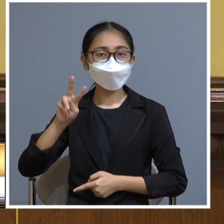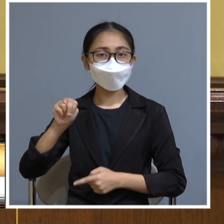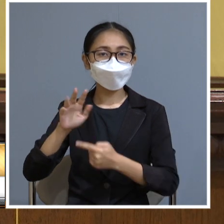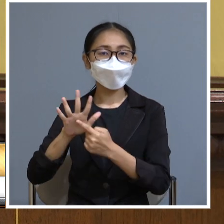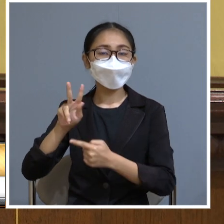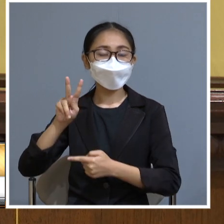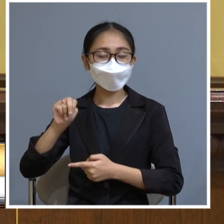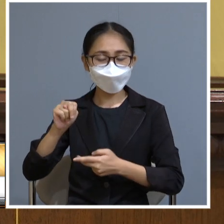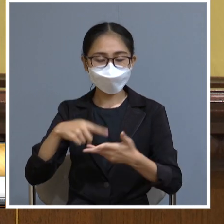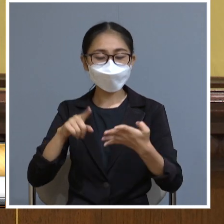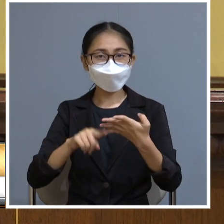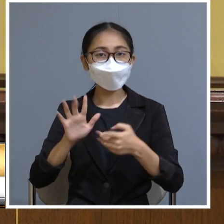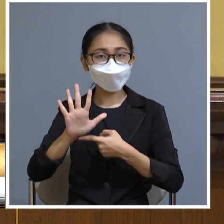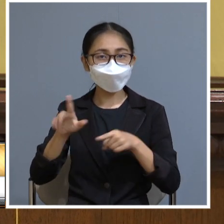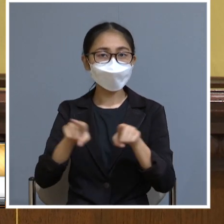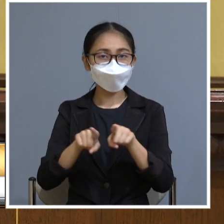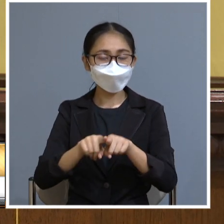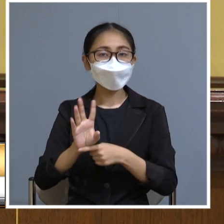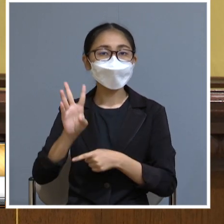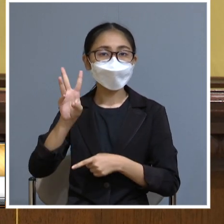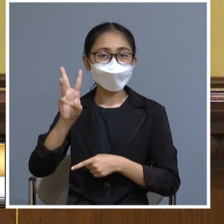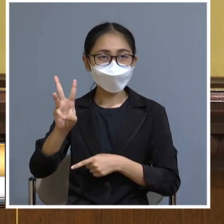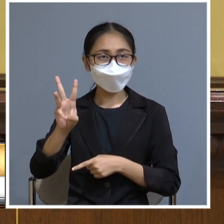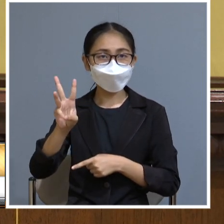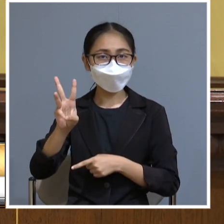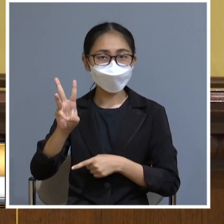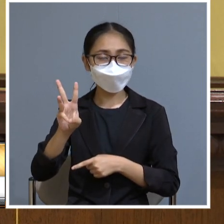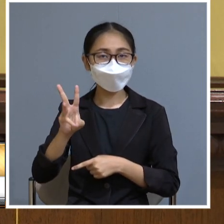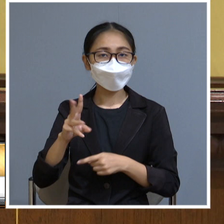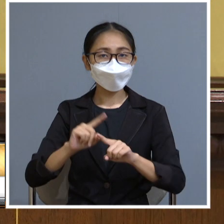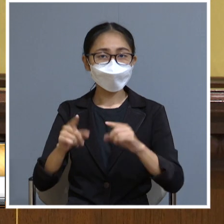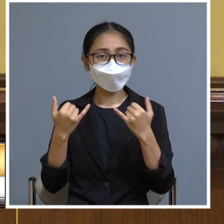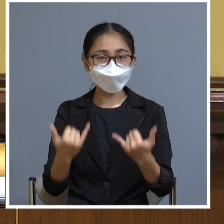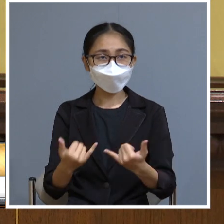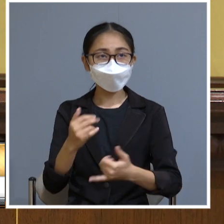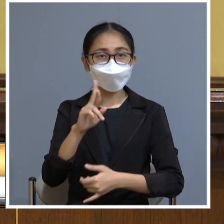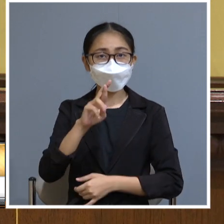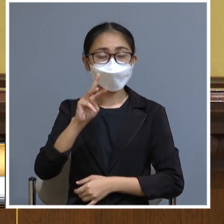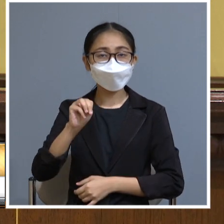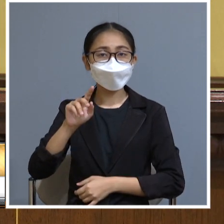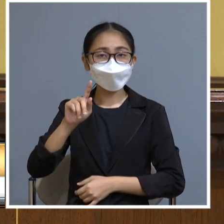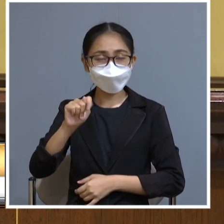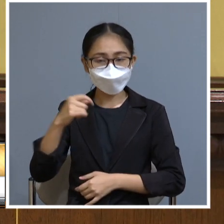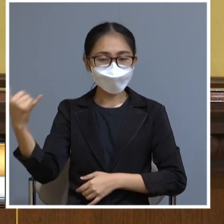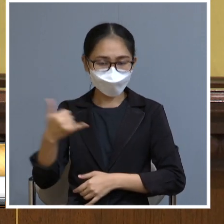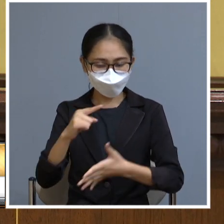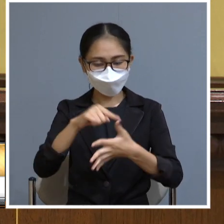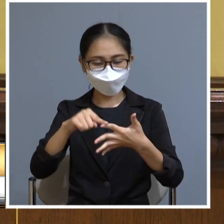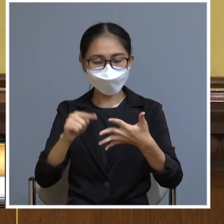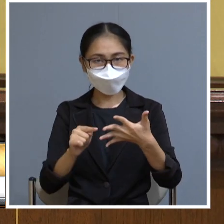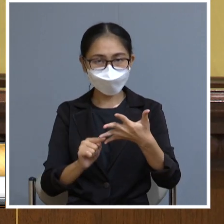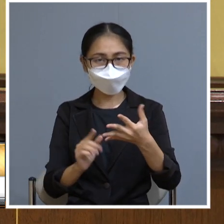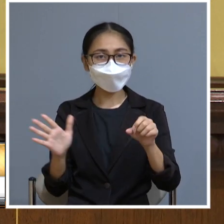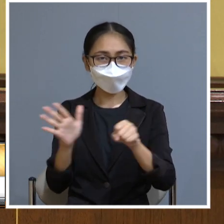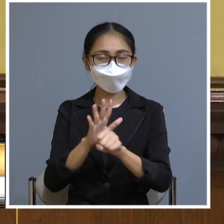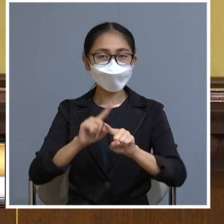ธ์รำหบที่ 6 ของคุณพิธยา แต่วันนี้รำตีมาตอบได้ทุกกระทู ยวกระทูที่ 6 รำตีก่อเลื่อนไป